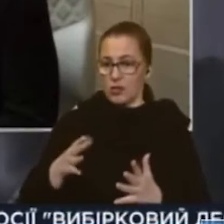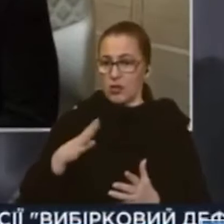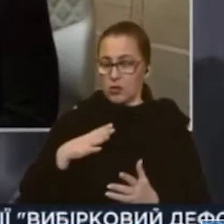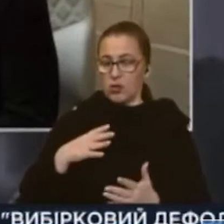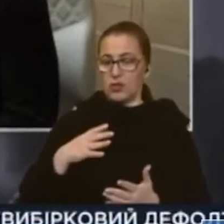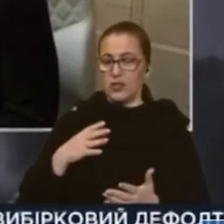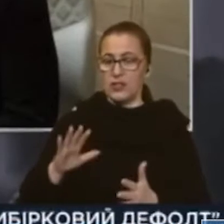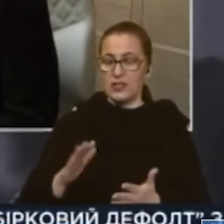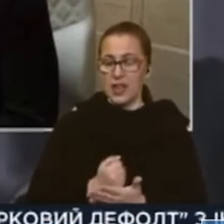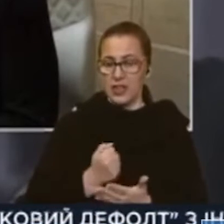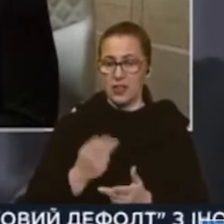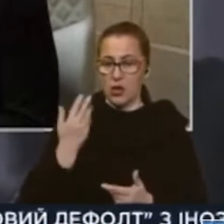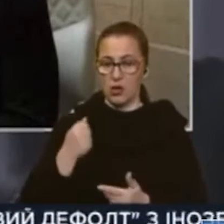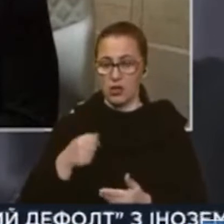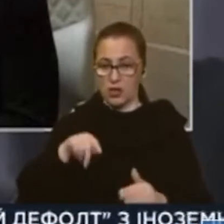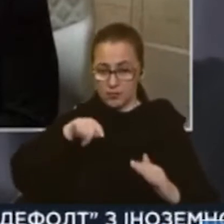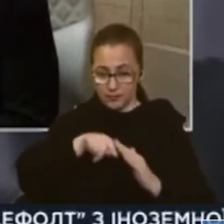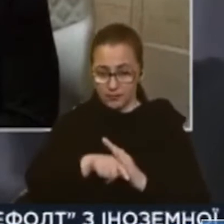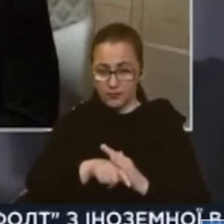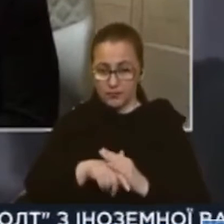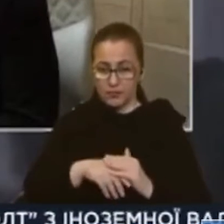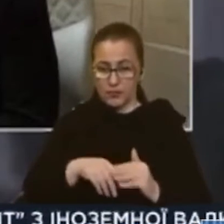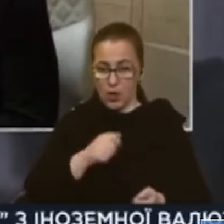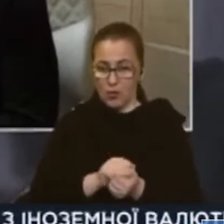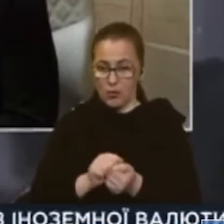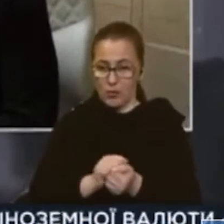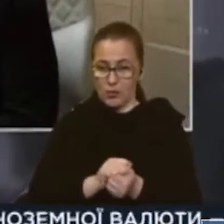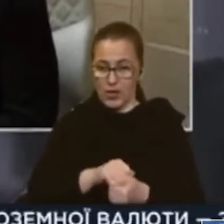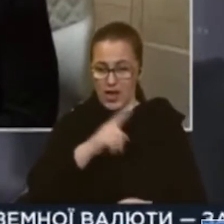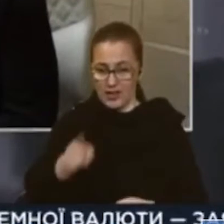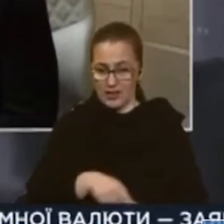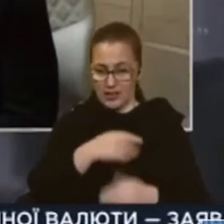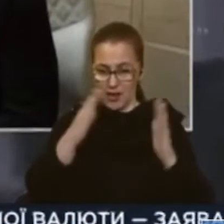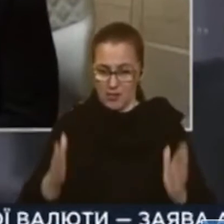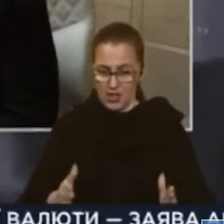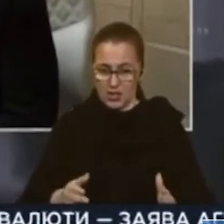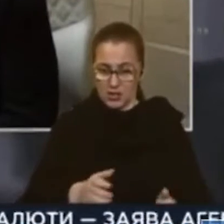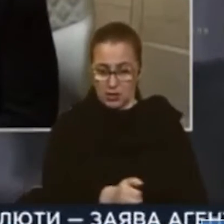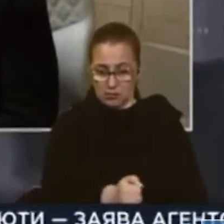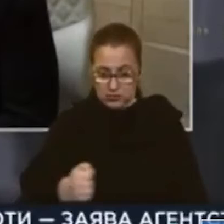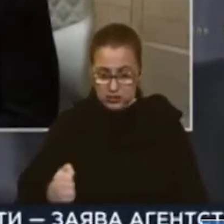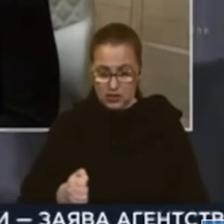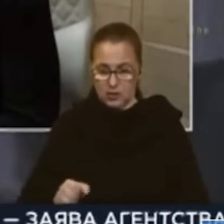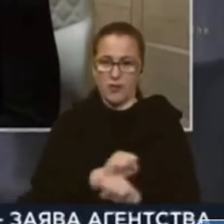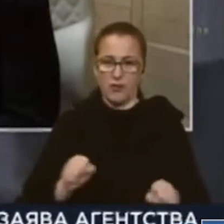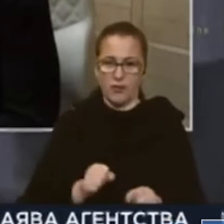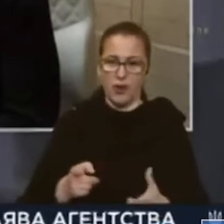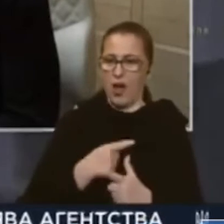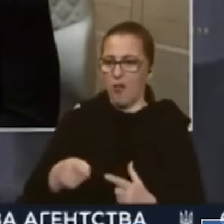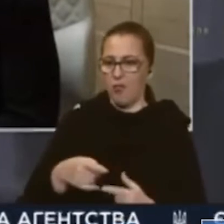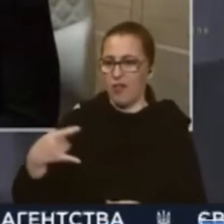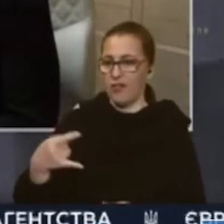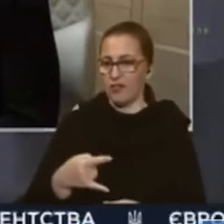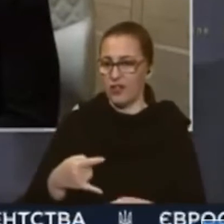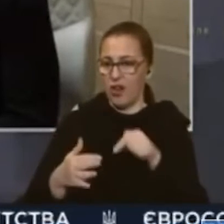був знайдений, коли знаходили просто в пральній машинці, коли відкривається дверцята, відбувається вибух. Або в